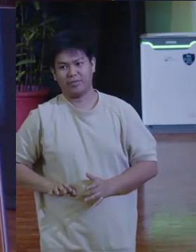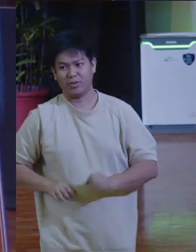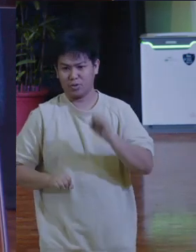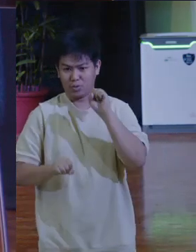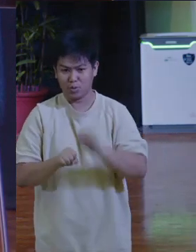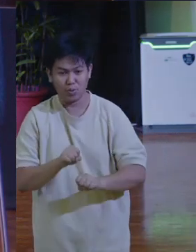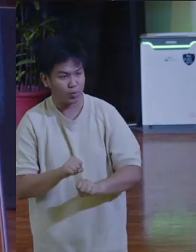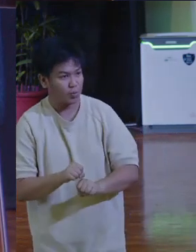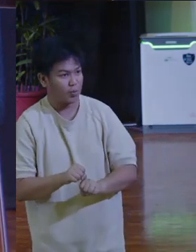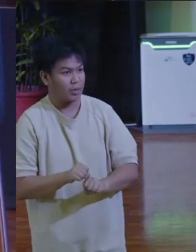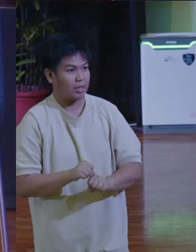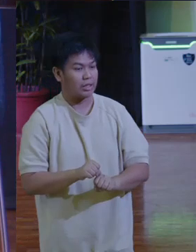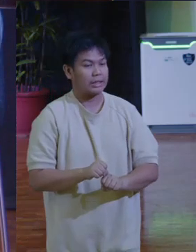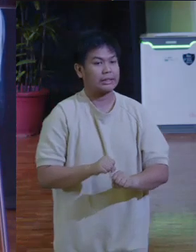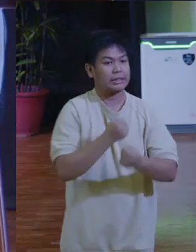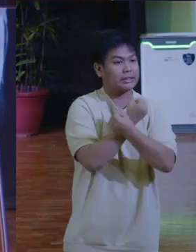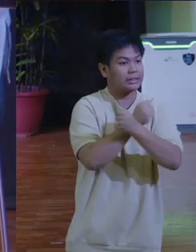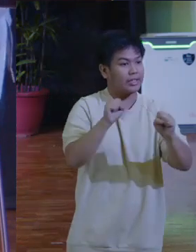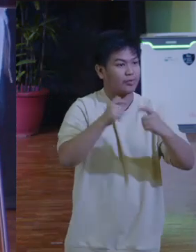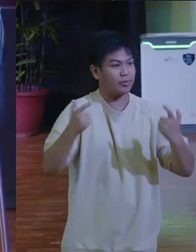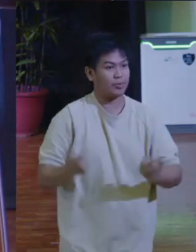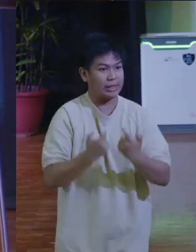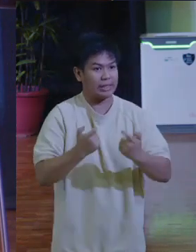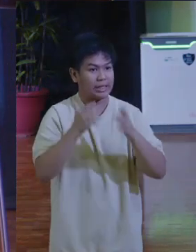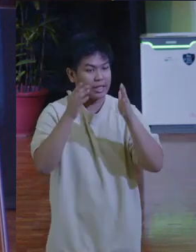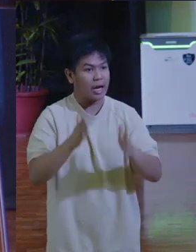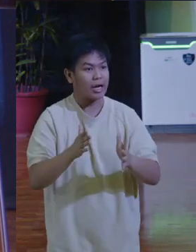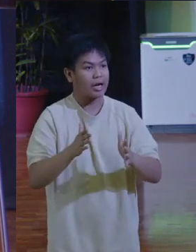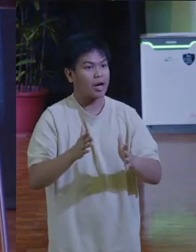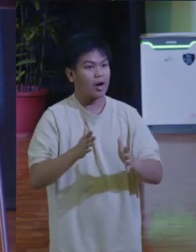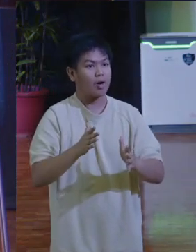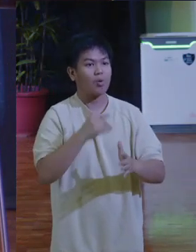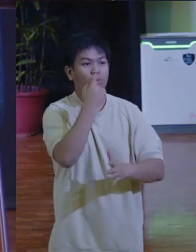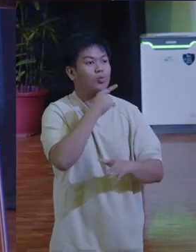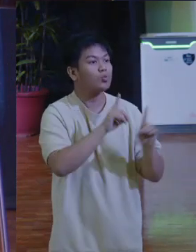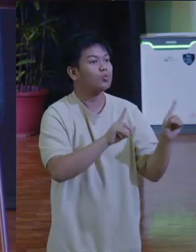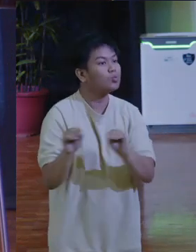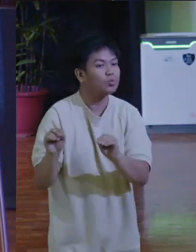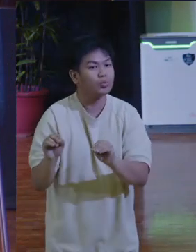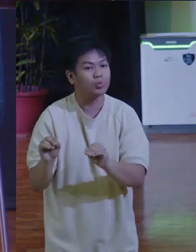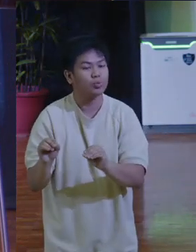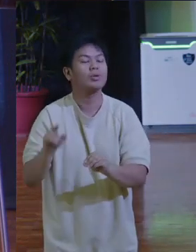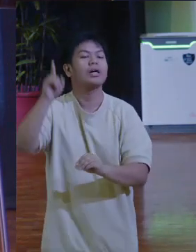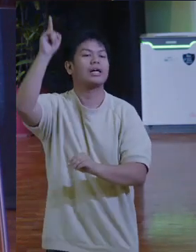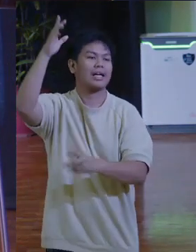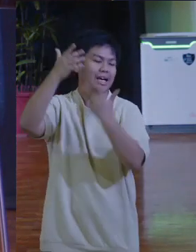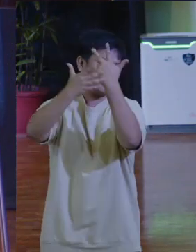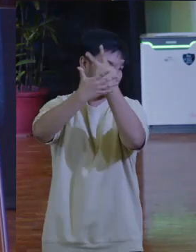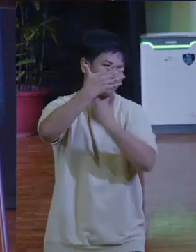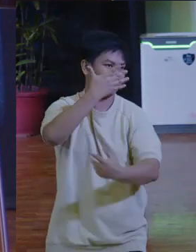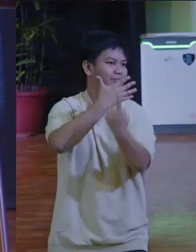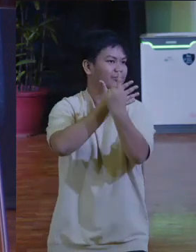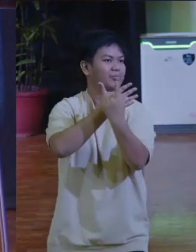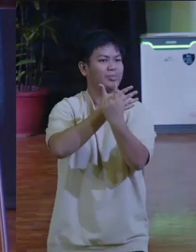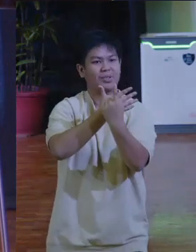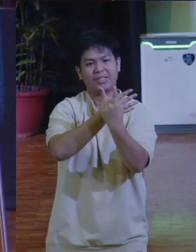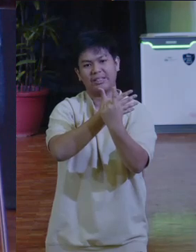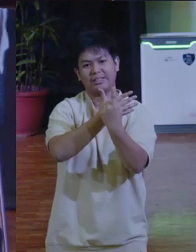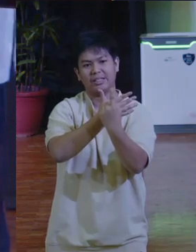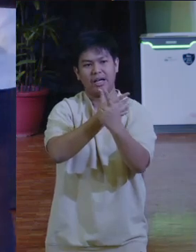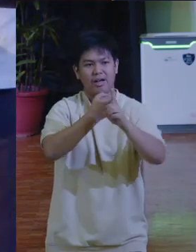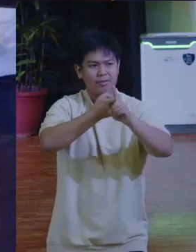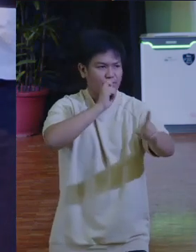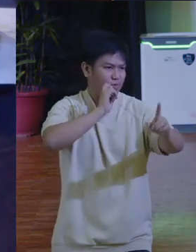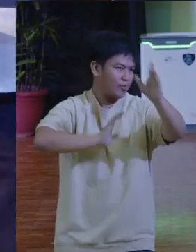makasalanan ay isang napaka-importanting gawain na ang ating triune God na mula pa